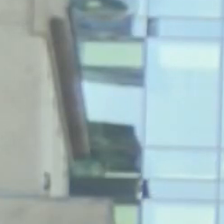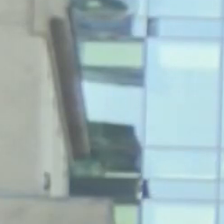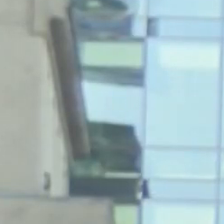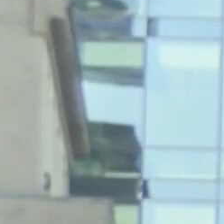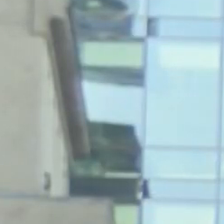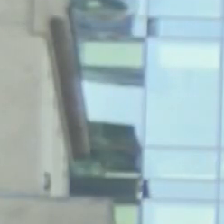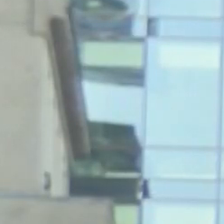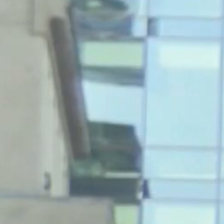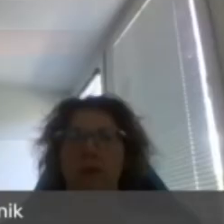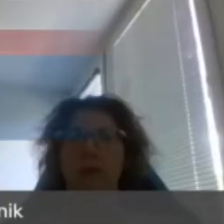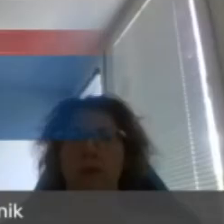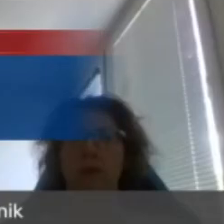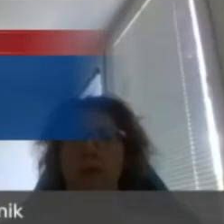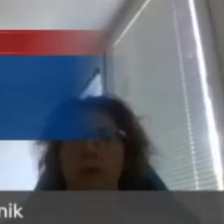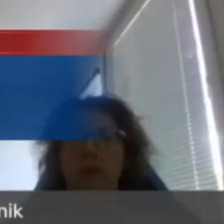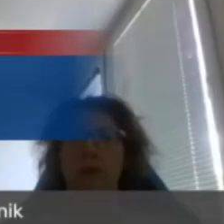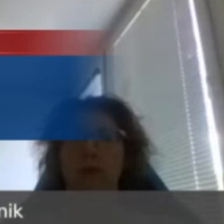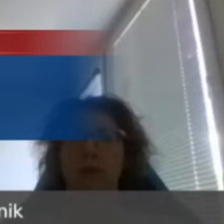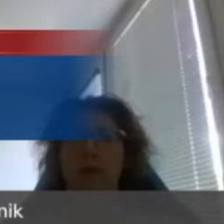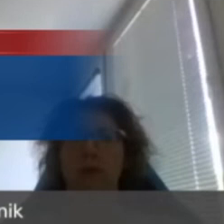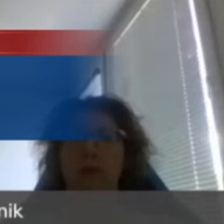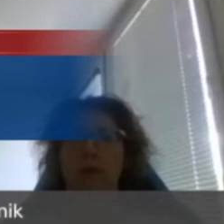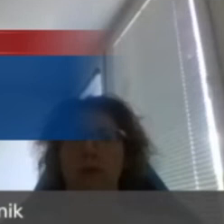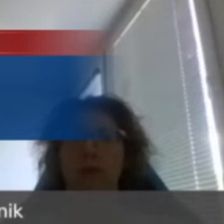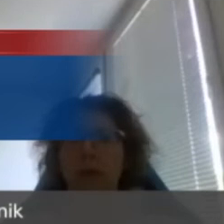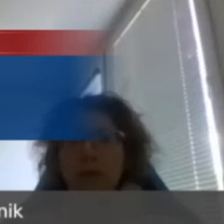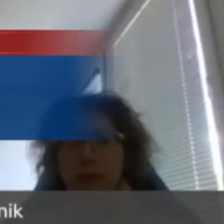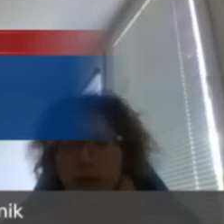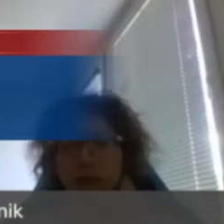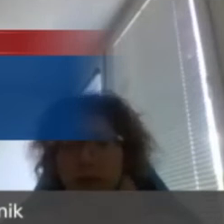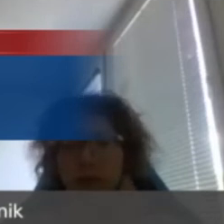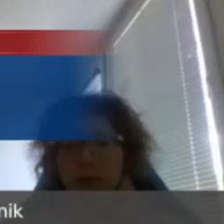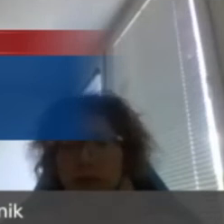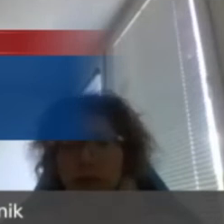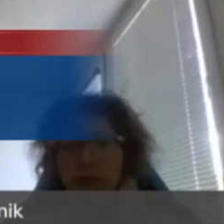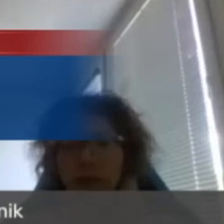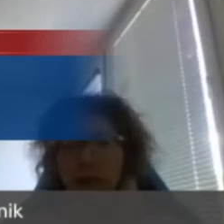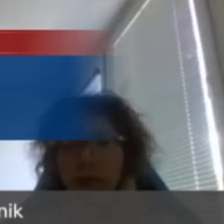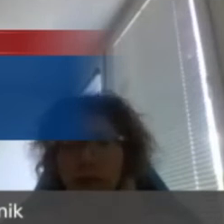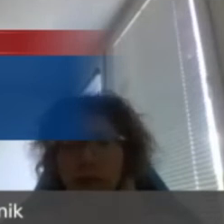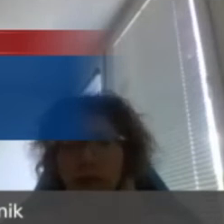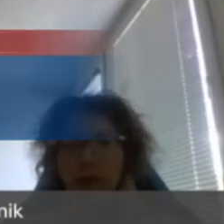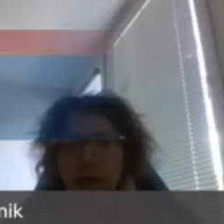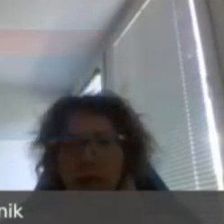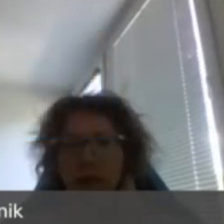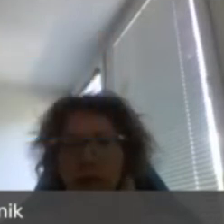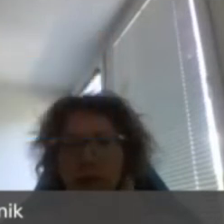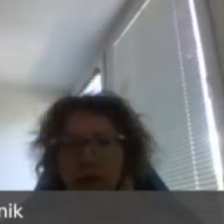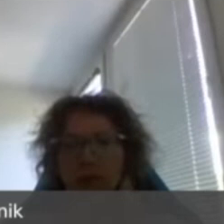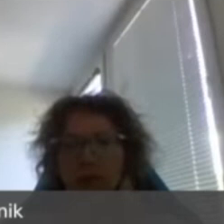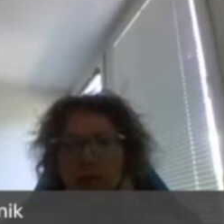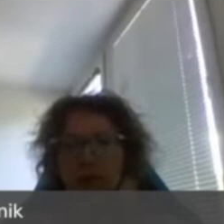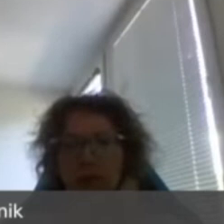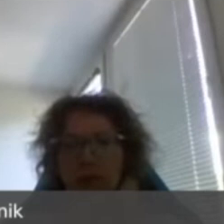uradnem listu Evropske unije. V letu 2019 sta po navedenem zakonu naročila dala zgolj dva naročnika v vrednosti